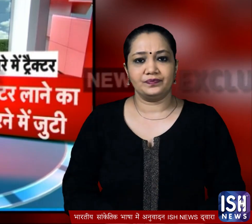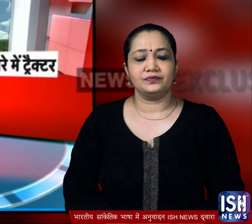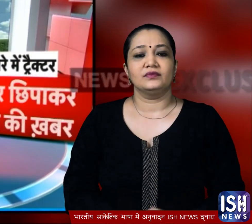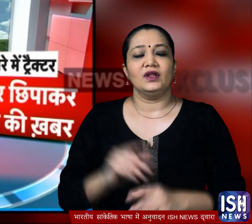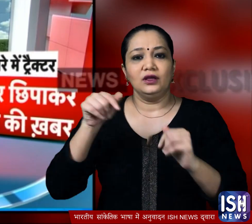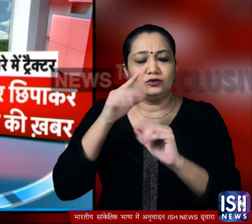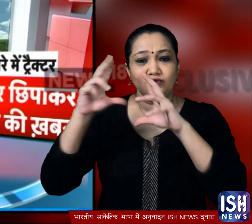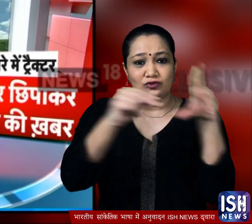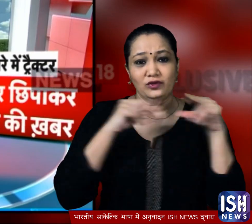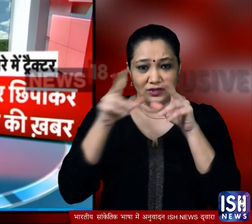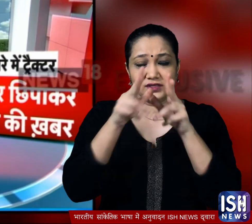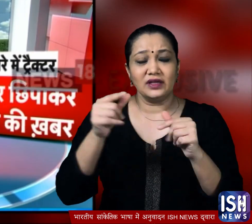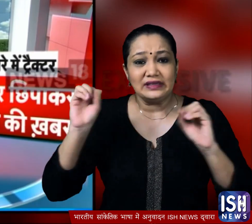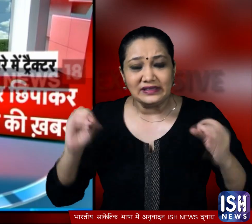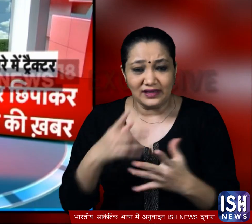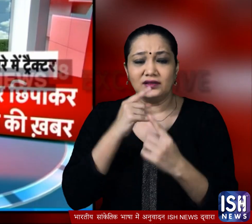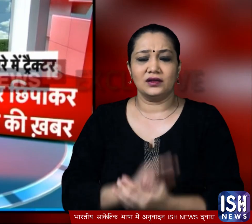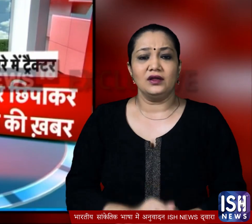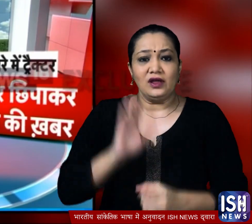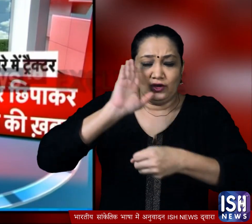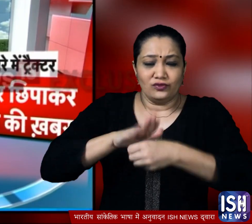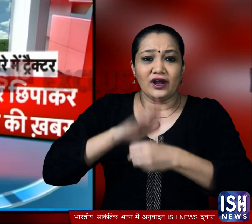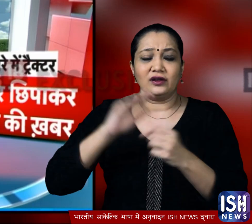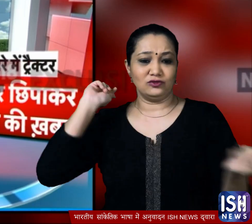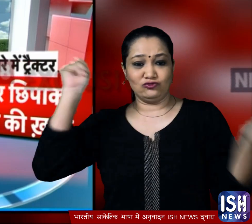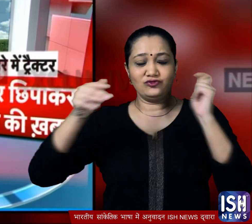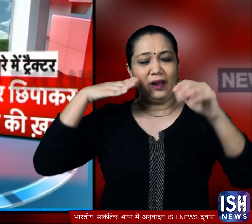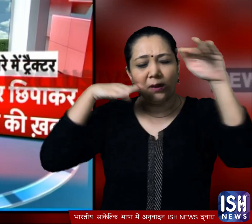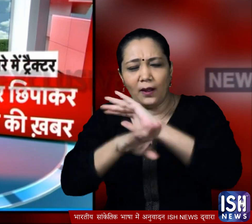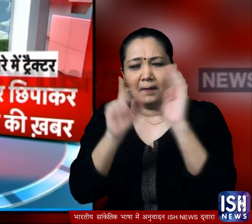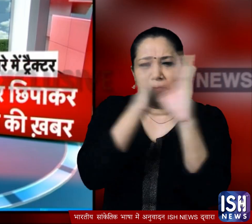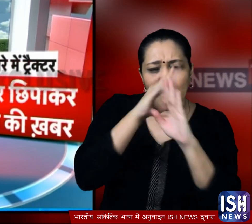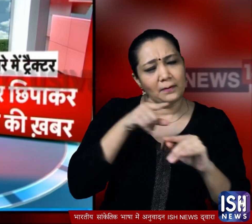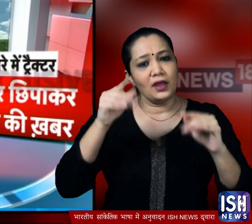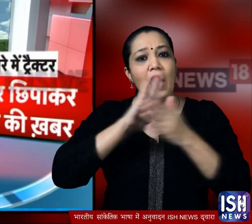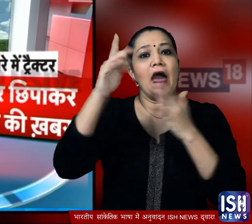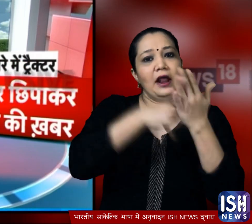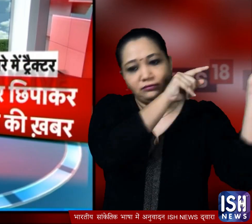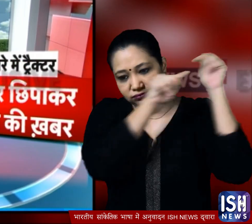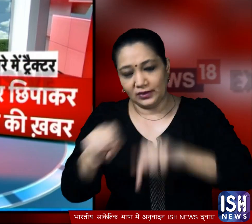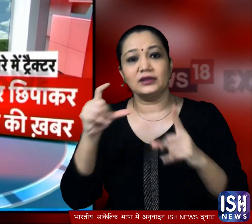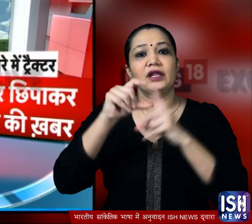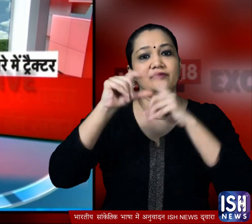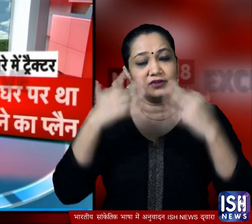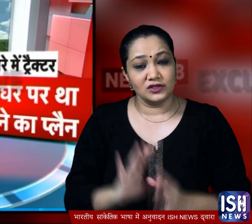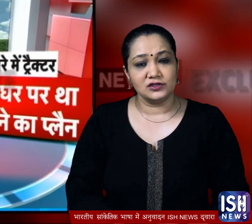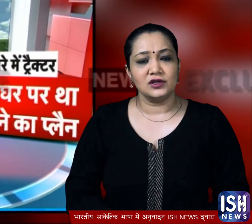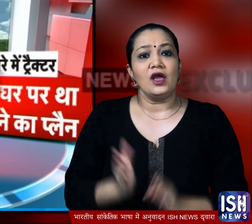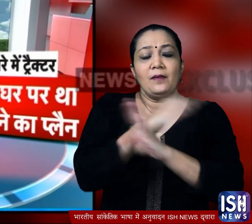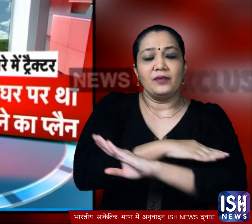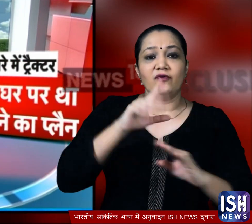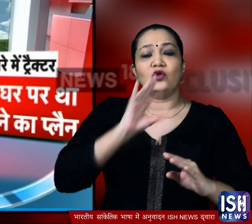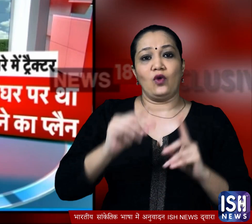के मुताबिक शुरुआती जांच में यह बात सामने आई है कि इस ट्रैक्टर को ट्रक में छिपाकर हरियाणा से दिल्ली लाया गया और खबर है कि इसे पहले